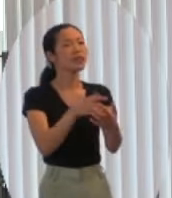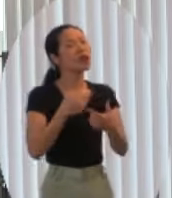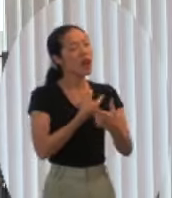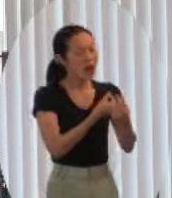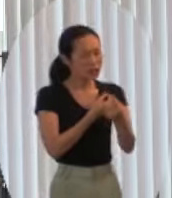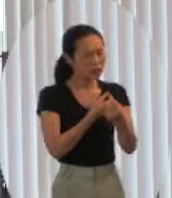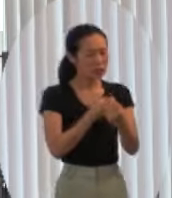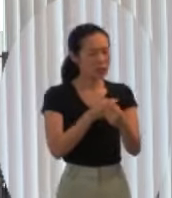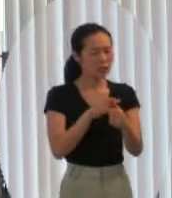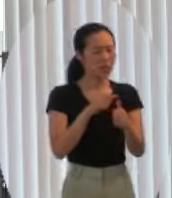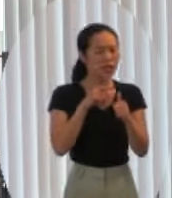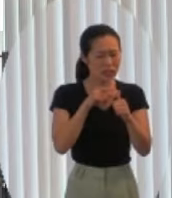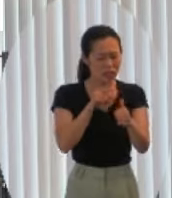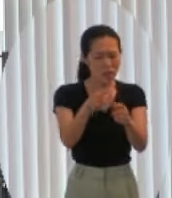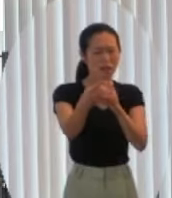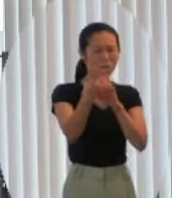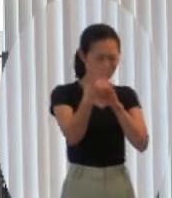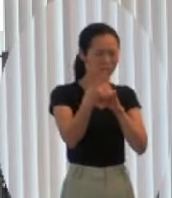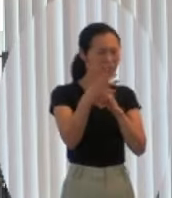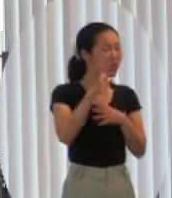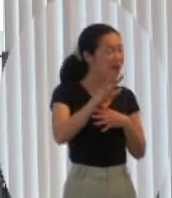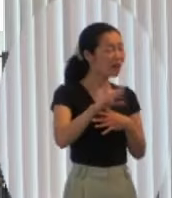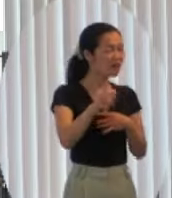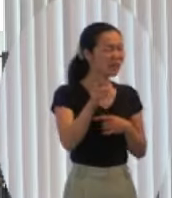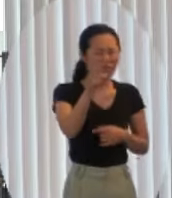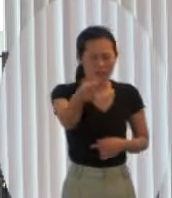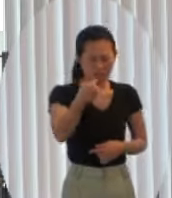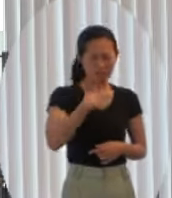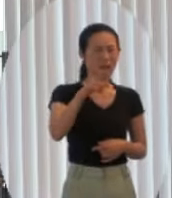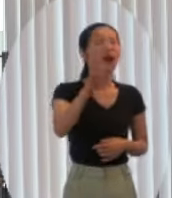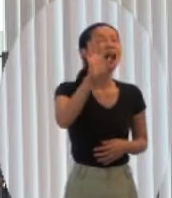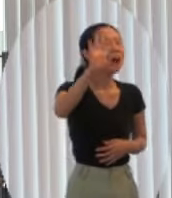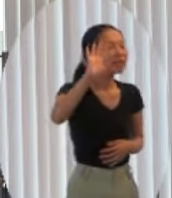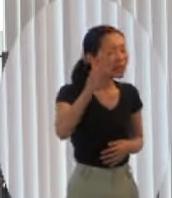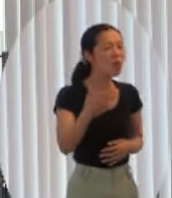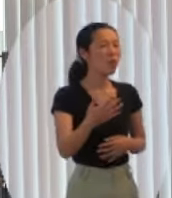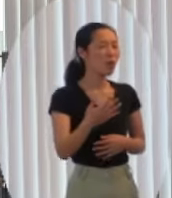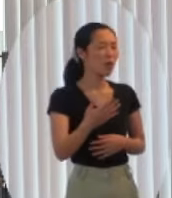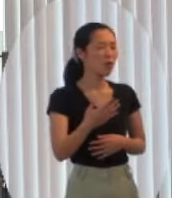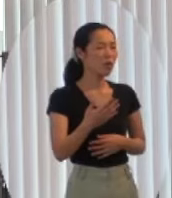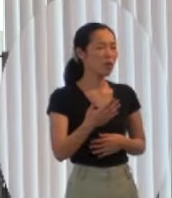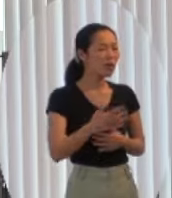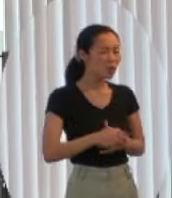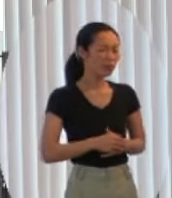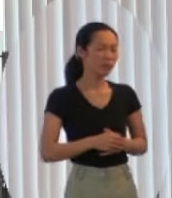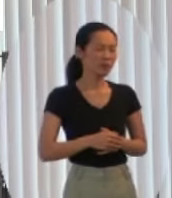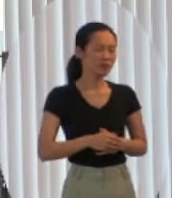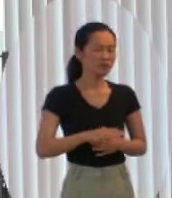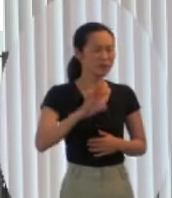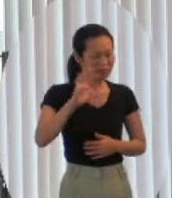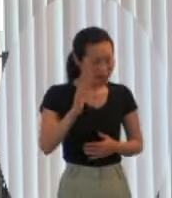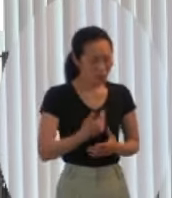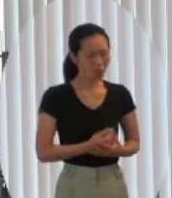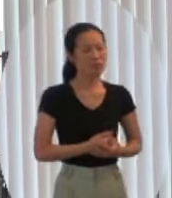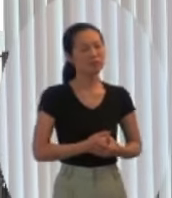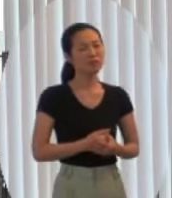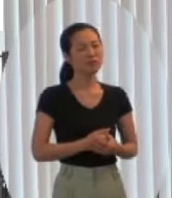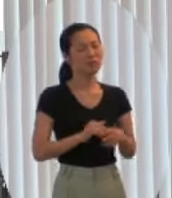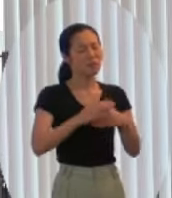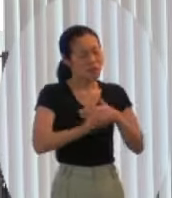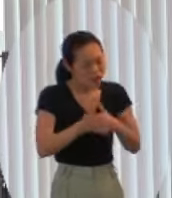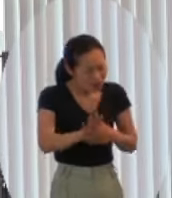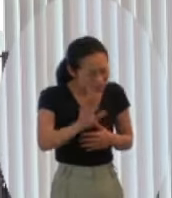いと言ってですね、責めるべきところはあるんです。あってもということは責めるべきところはあるんです。お互い人間なんですから、不完全なんですから、